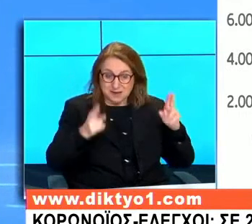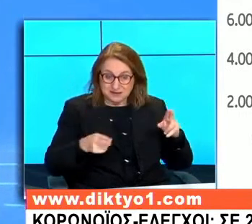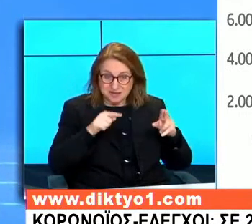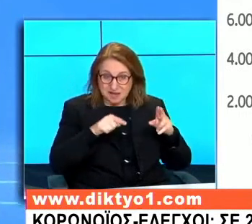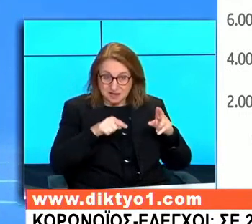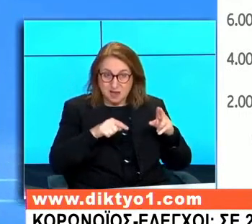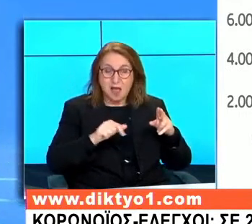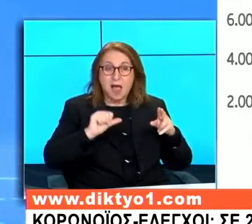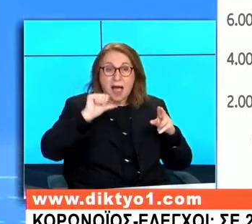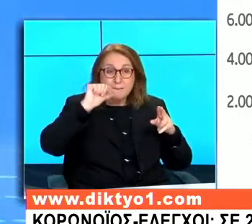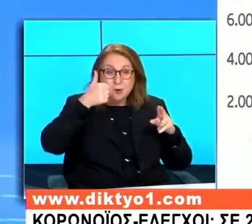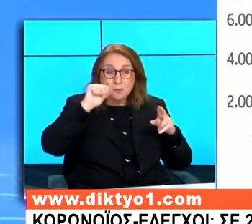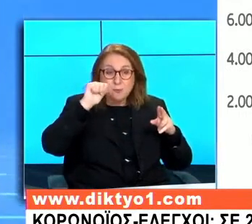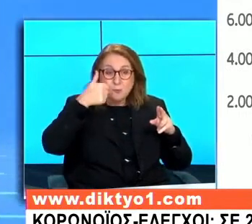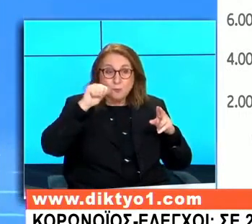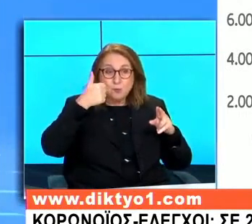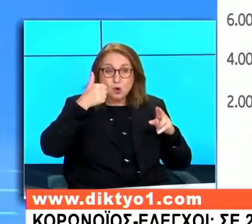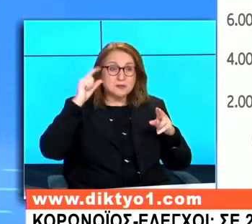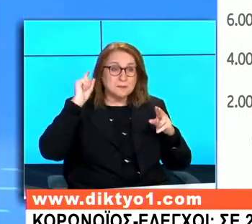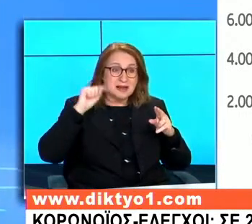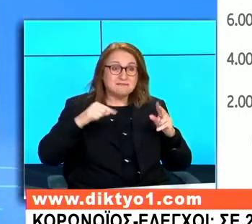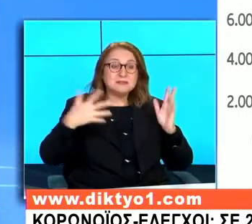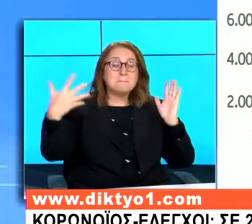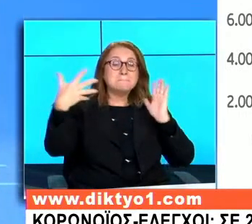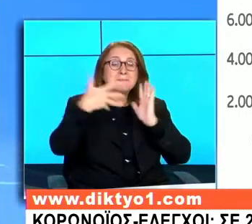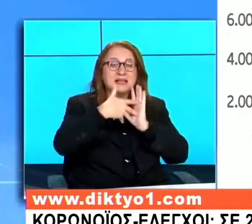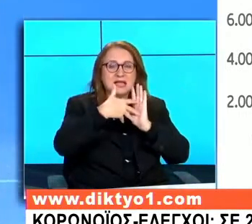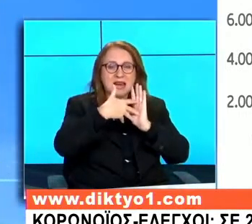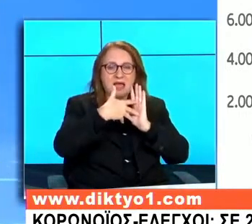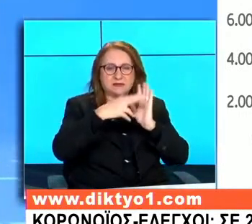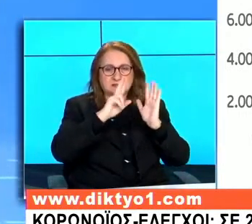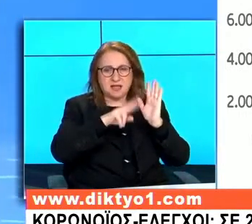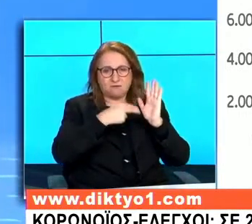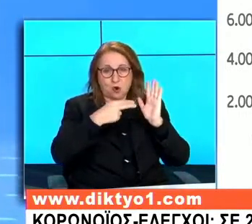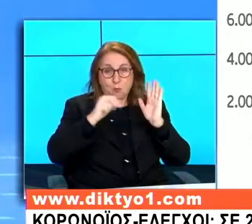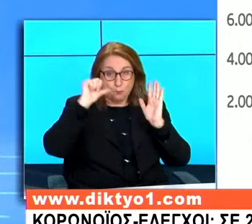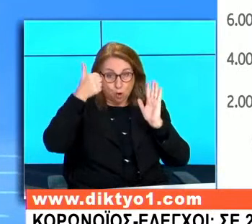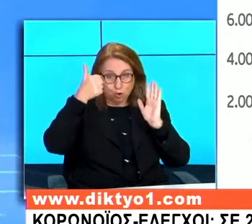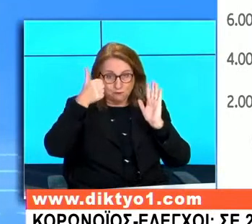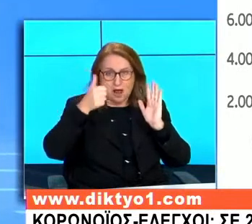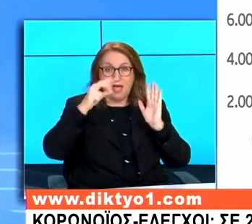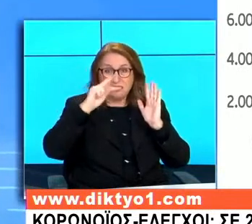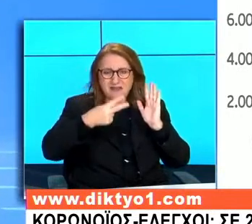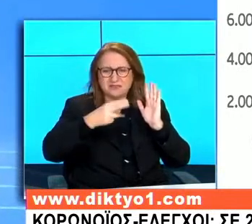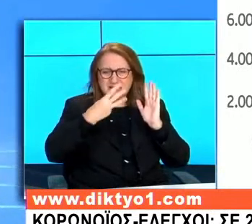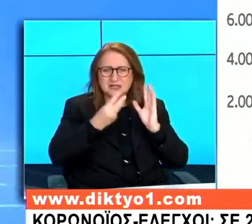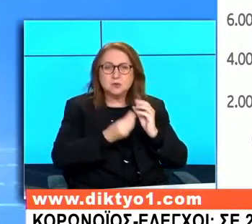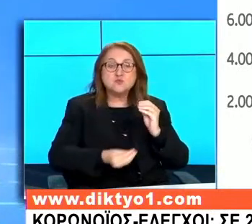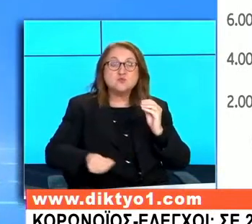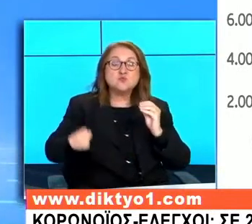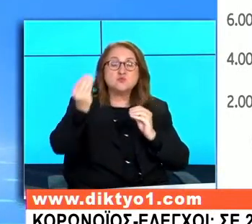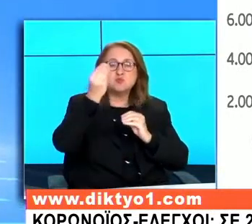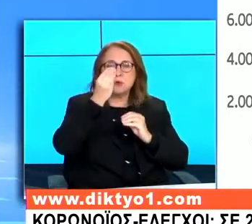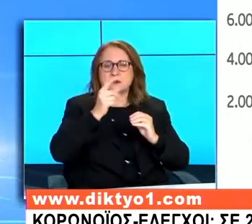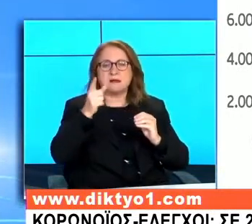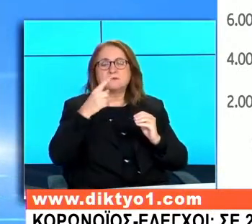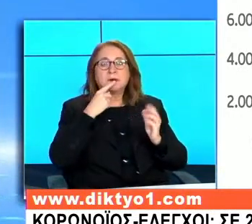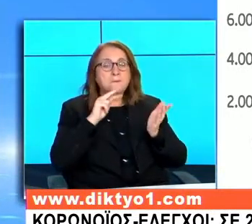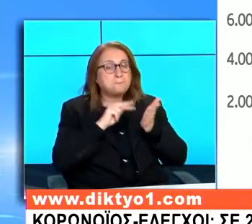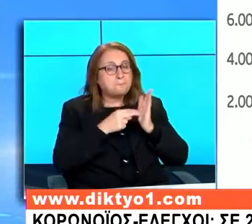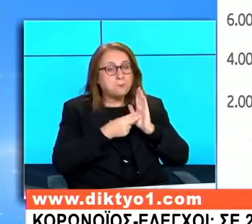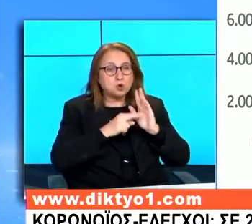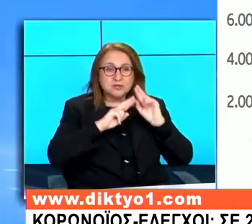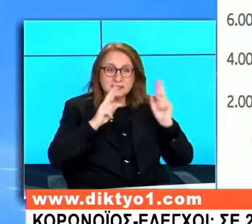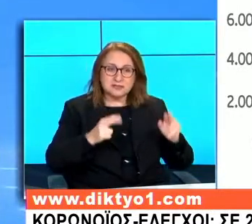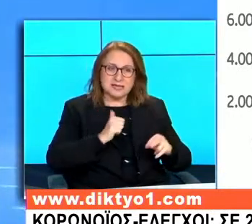παράβαση αυτή τη στιγμή ανέρχεται στο ποσό των 5.000 ευρώ. Γι' αυτό παρακαλούμε όλους τους επιχειρηματίες να είναι ιδιαίτερα προσεκτικοί